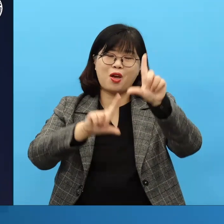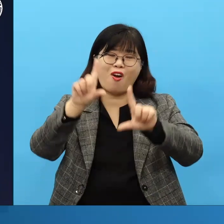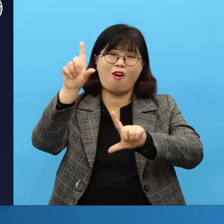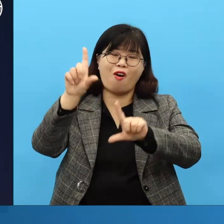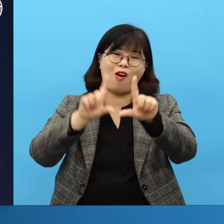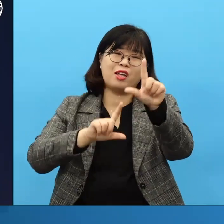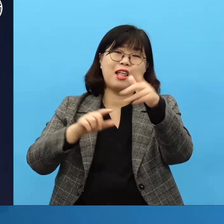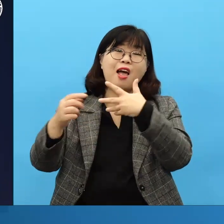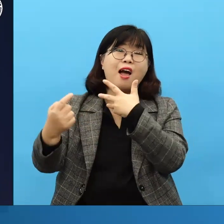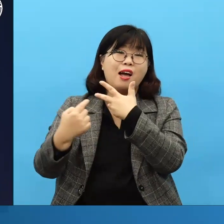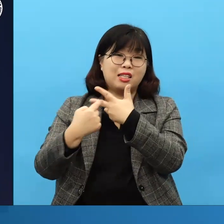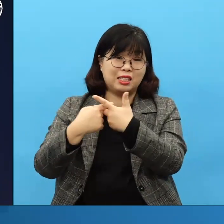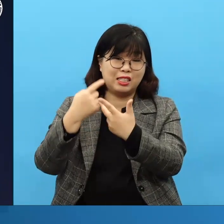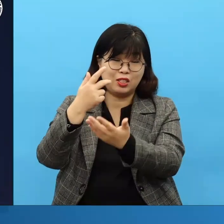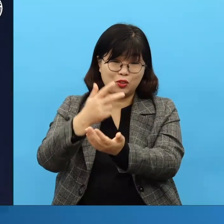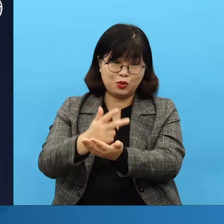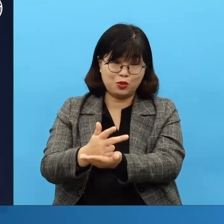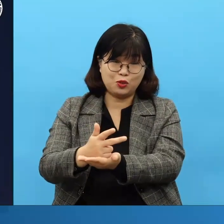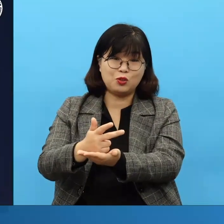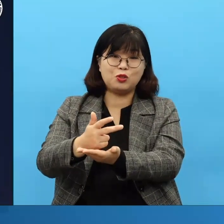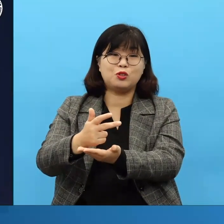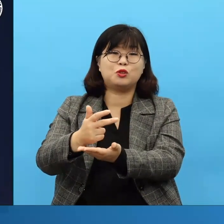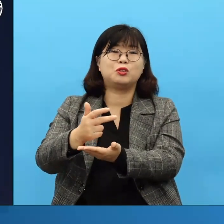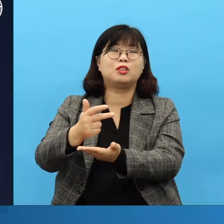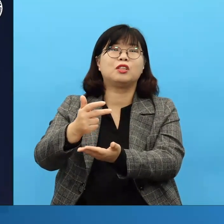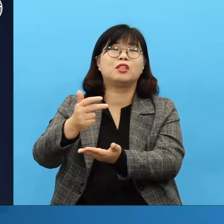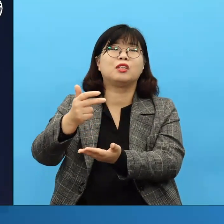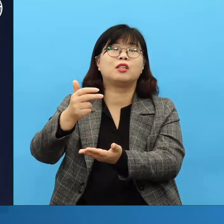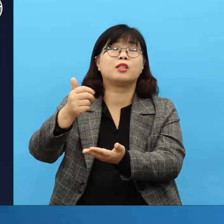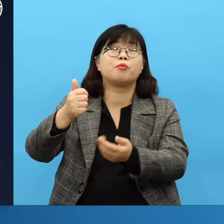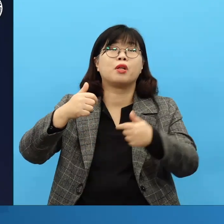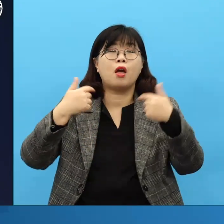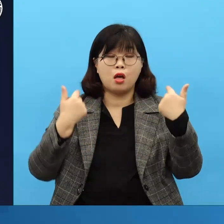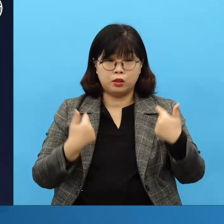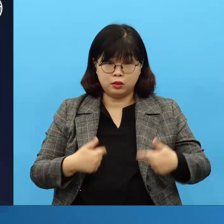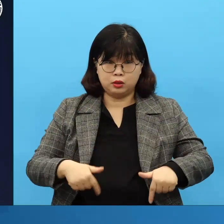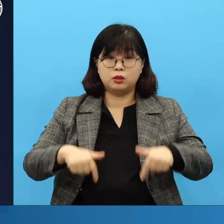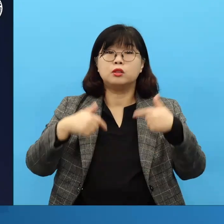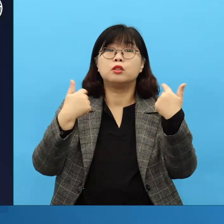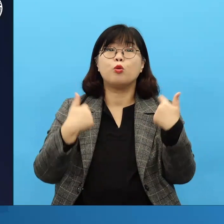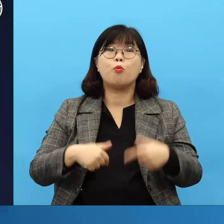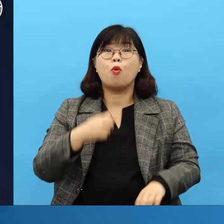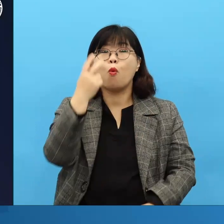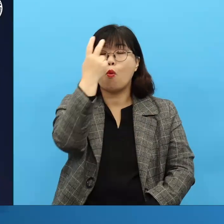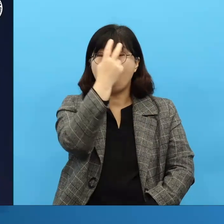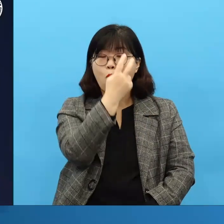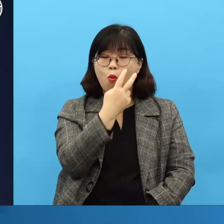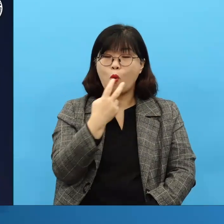영변 하시는 주님 늘